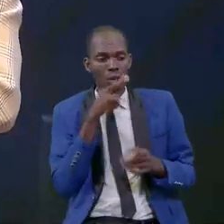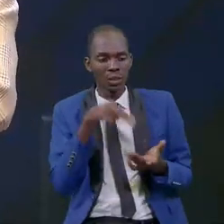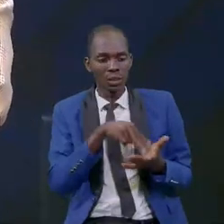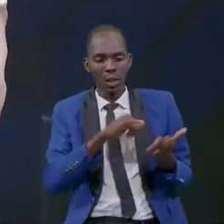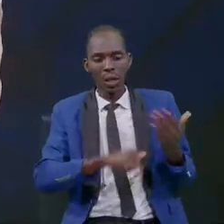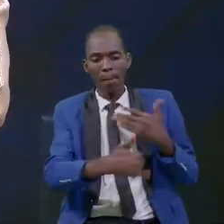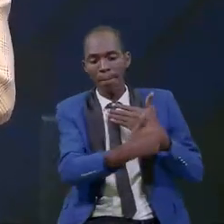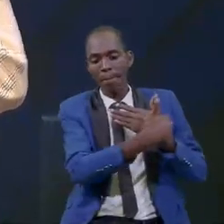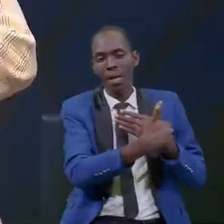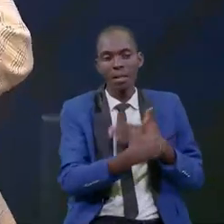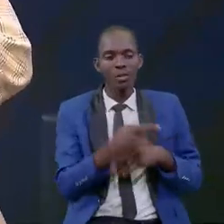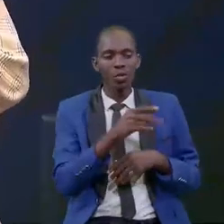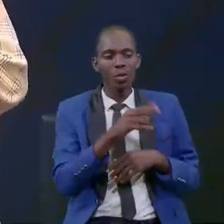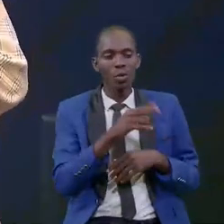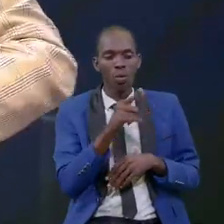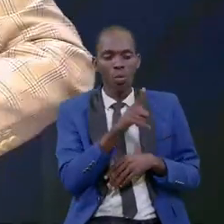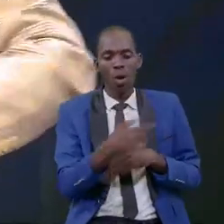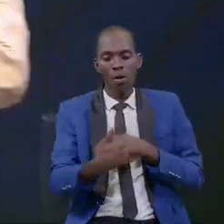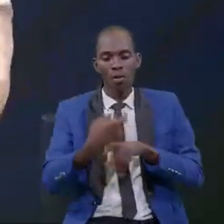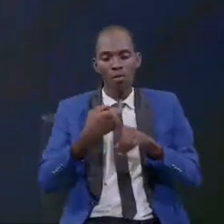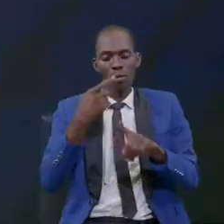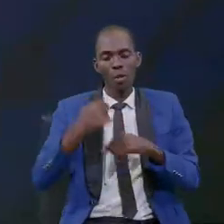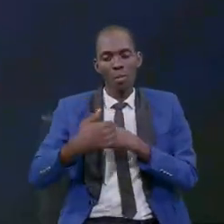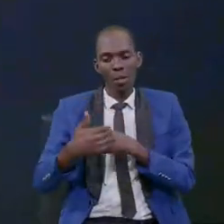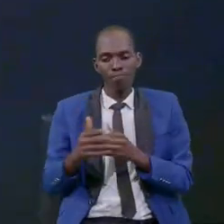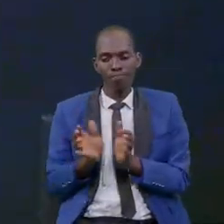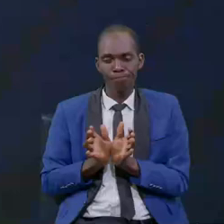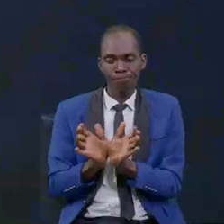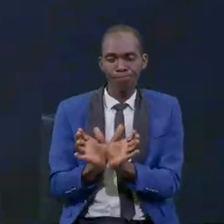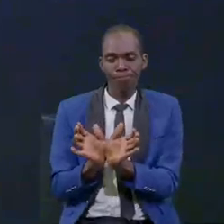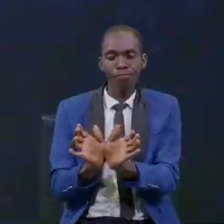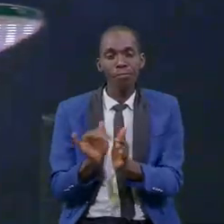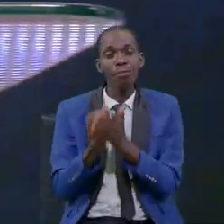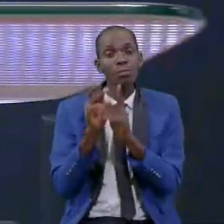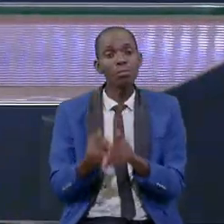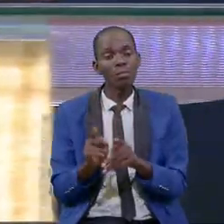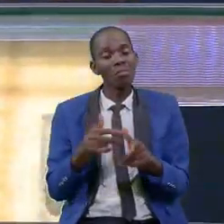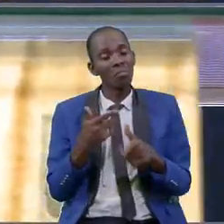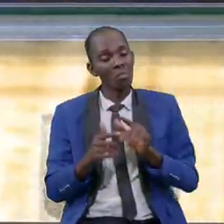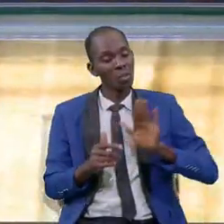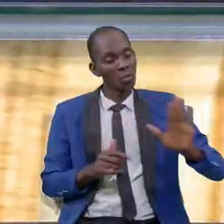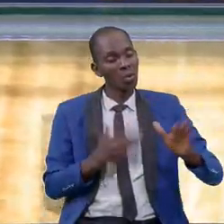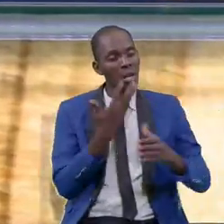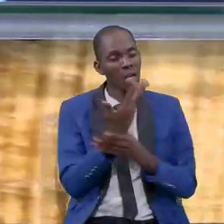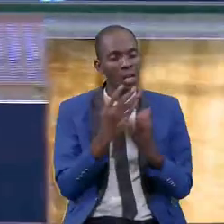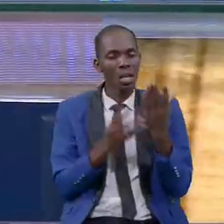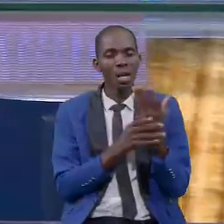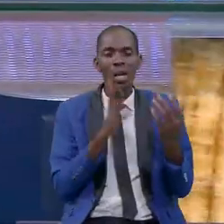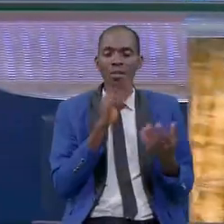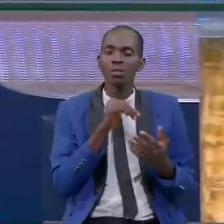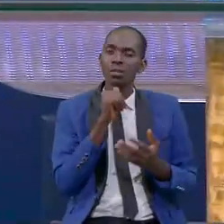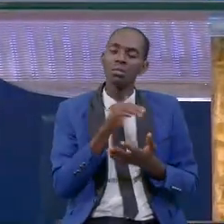et tu es derrière, et c'est toi qui commandites tout cela. Tes mains ne sont pas